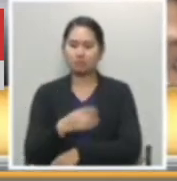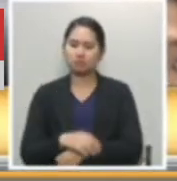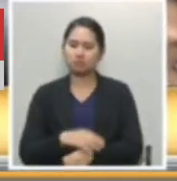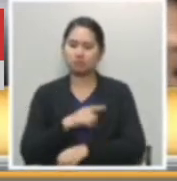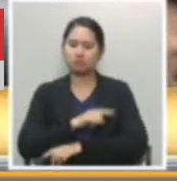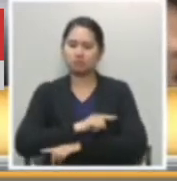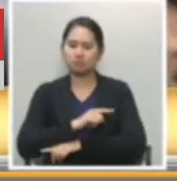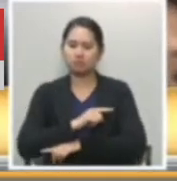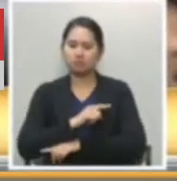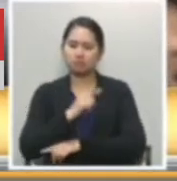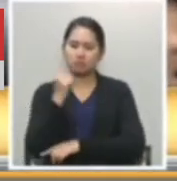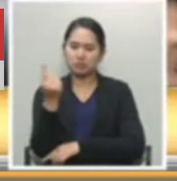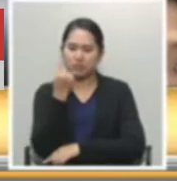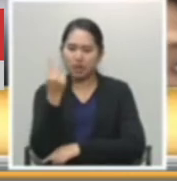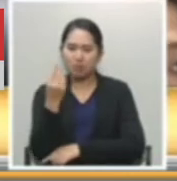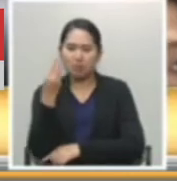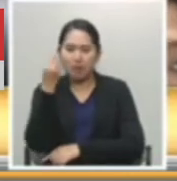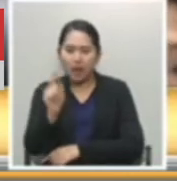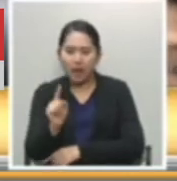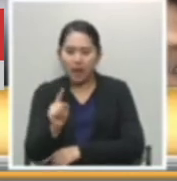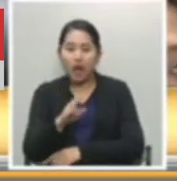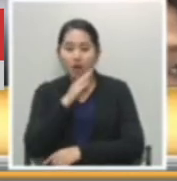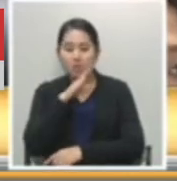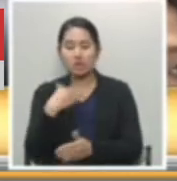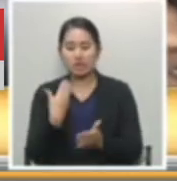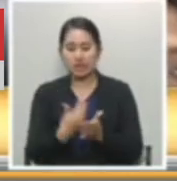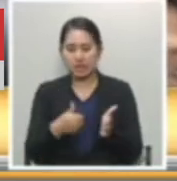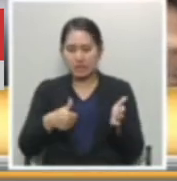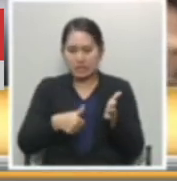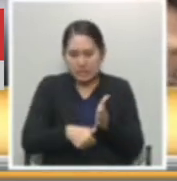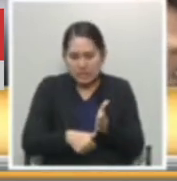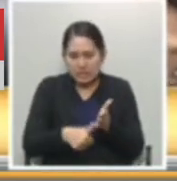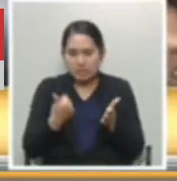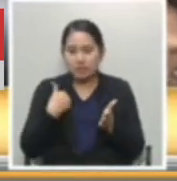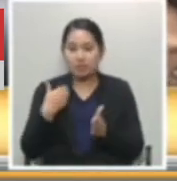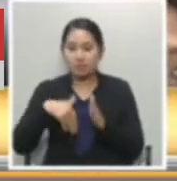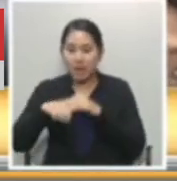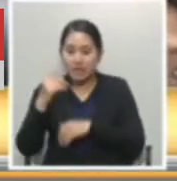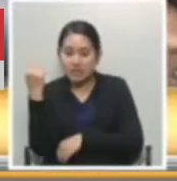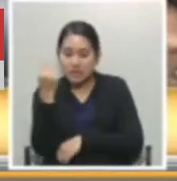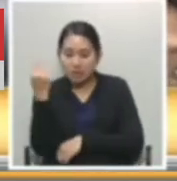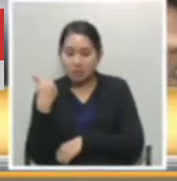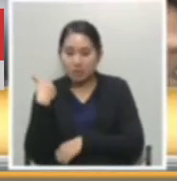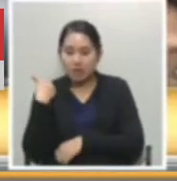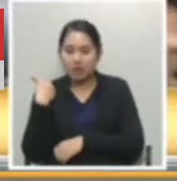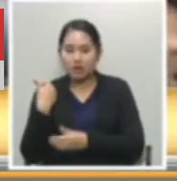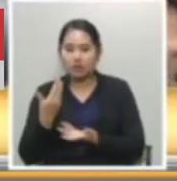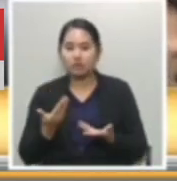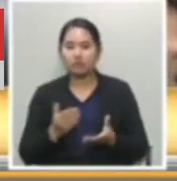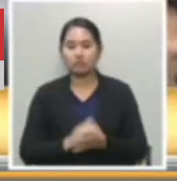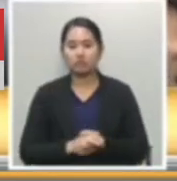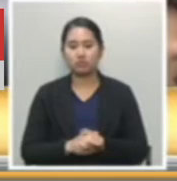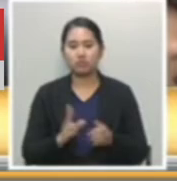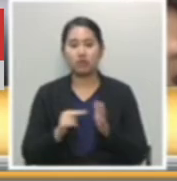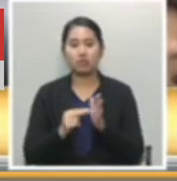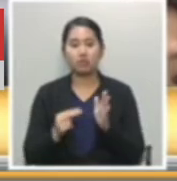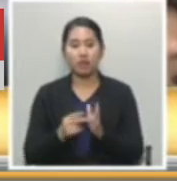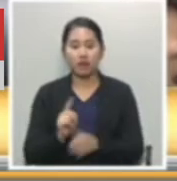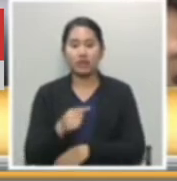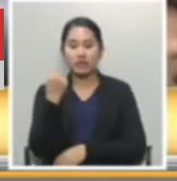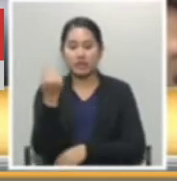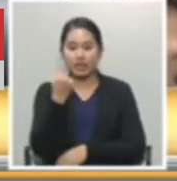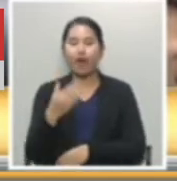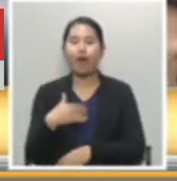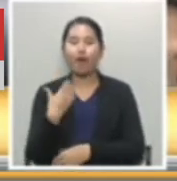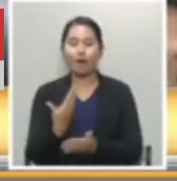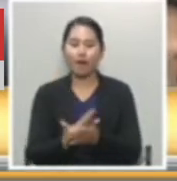ไหร่ถ้าท่านเป็นหนี้เป็นสินท่านไปเที่ยวไหมครับไม่เที่ยวครับเขาจะไปเที่ยวกันก็ต่อว่าก็ต่อเมื่อเนี่ยนะครับมีเ